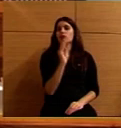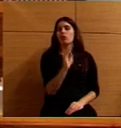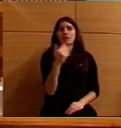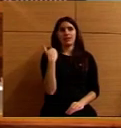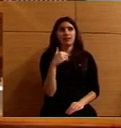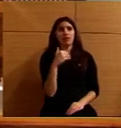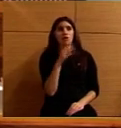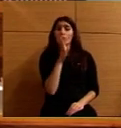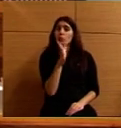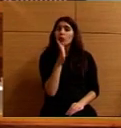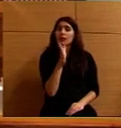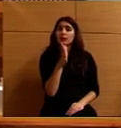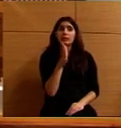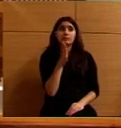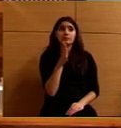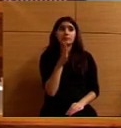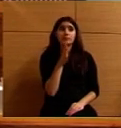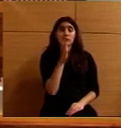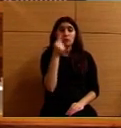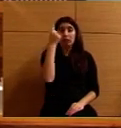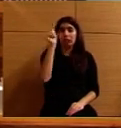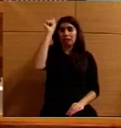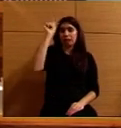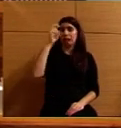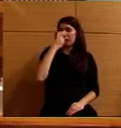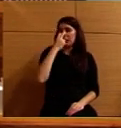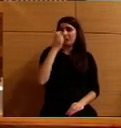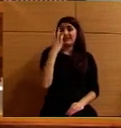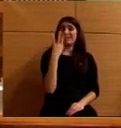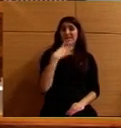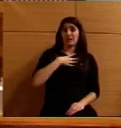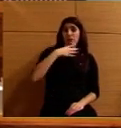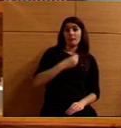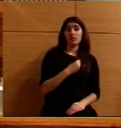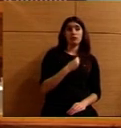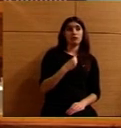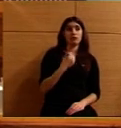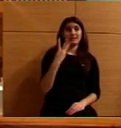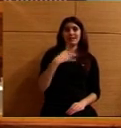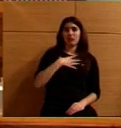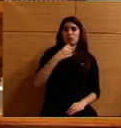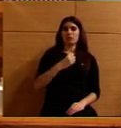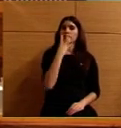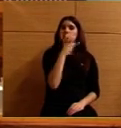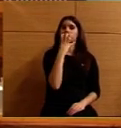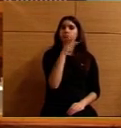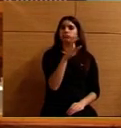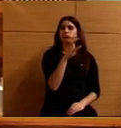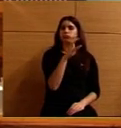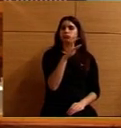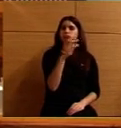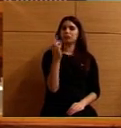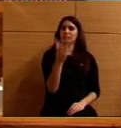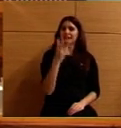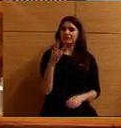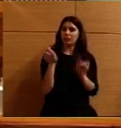què era anecdòtic que tres ajuntaments presentaren la revocació